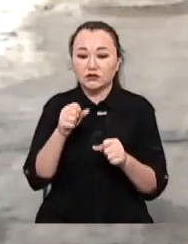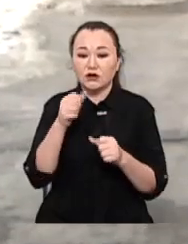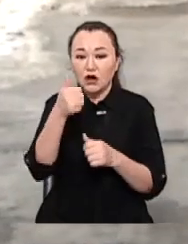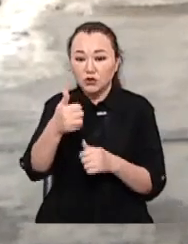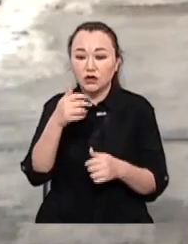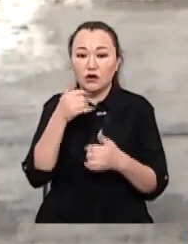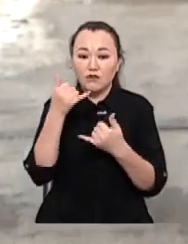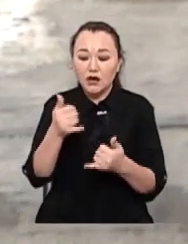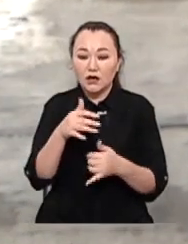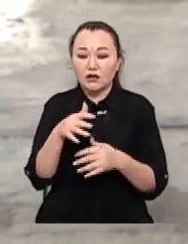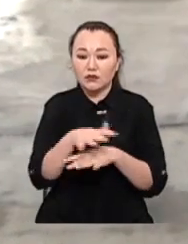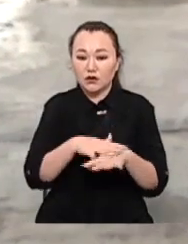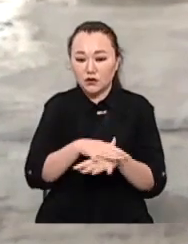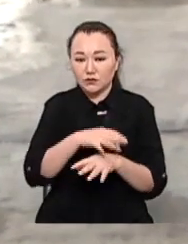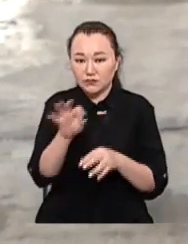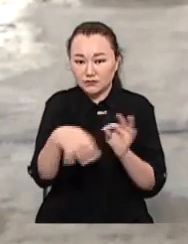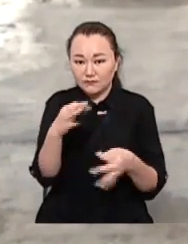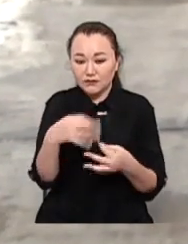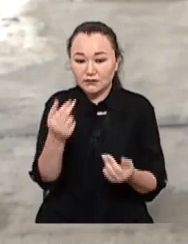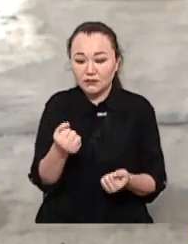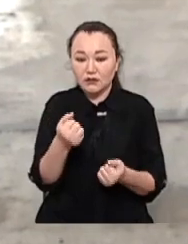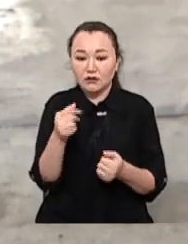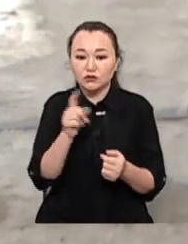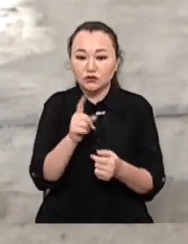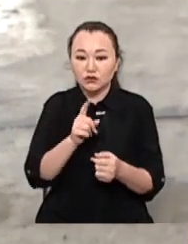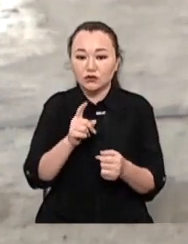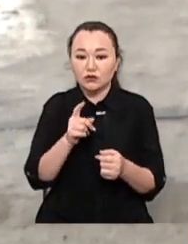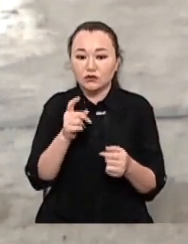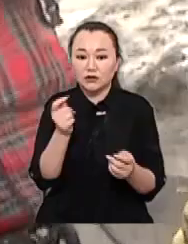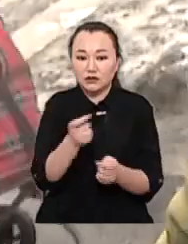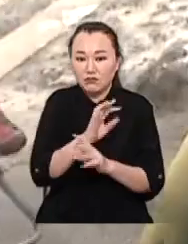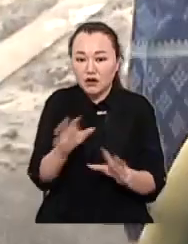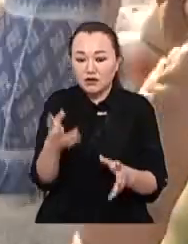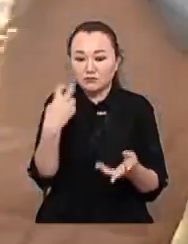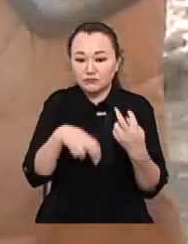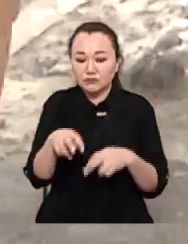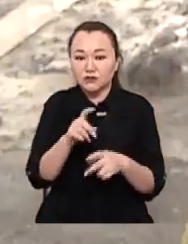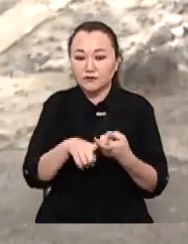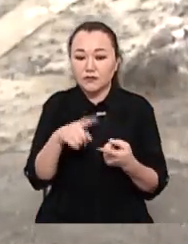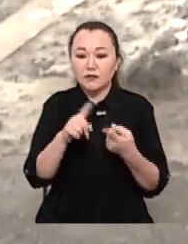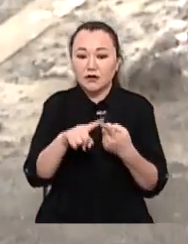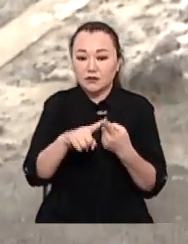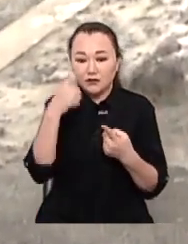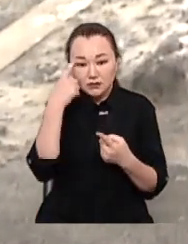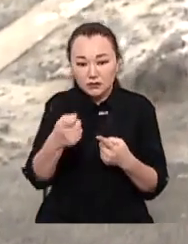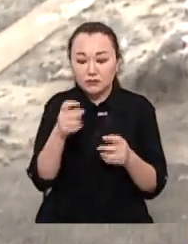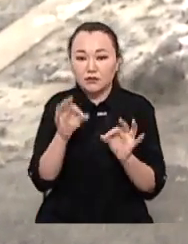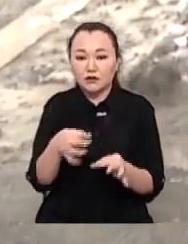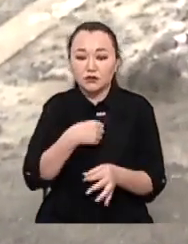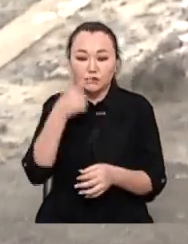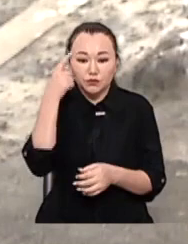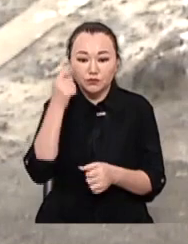Бұл халықты іздеп әкетсе ғой, бүйтіп қарасаң. Онсыздан неғып жатқандар аз емес шығар. Бірінші ретте ескерту жасағаны дұрыс деп